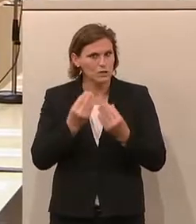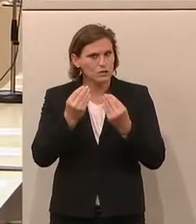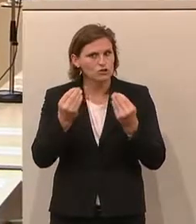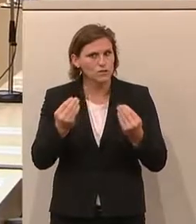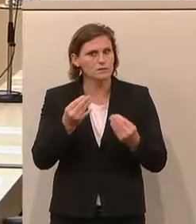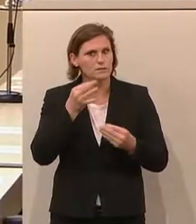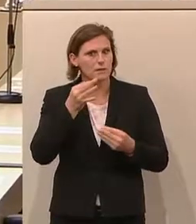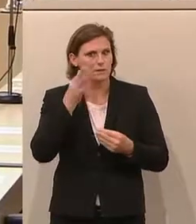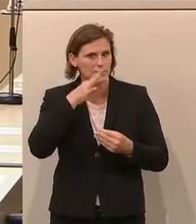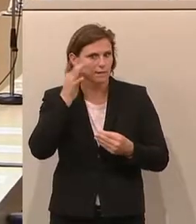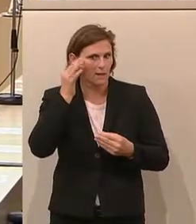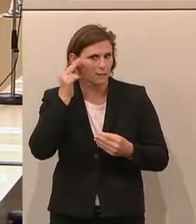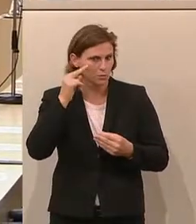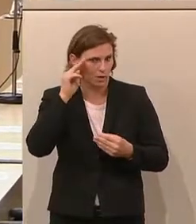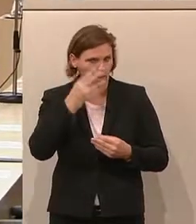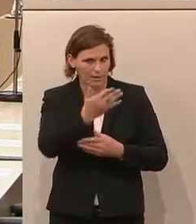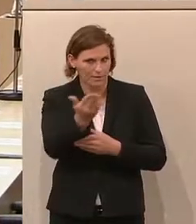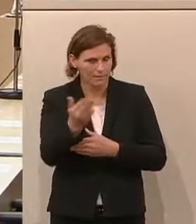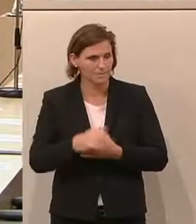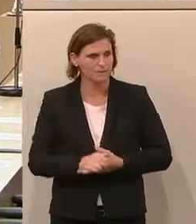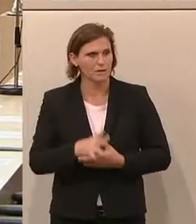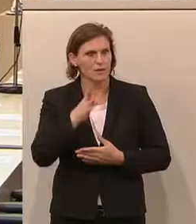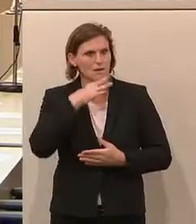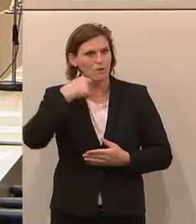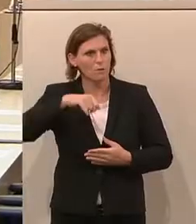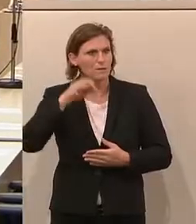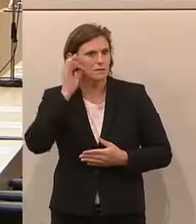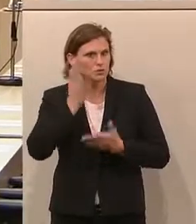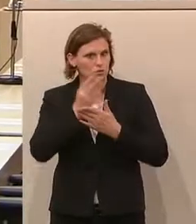Und so gibt es noch weitere Materien, die jetzt besprochen werden.